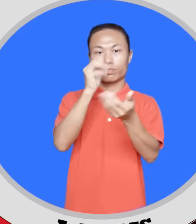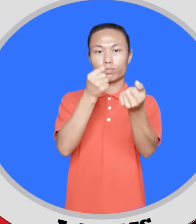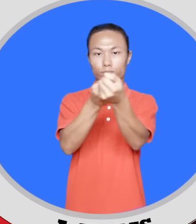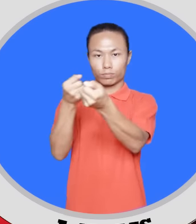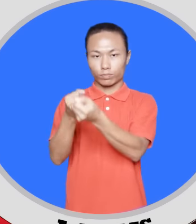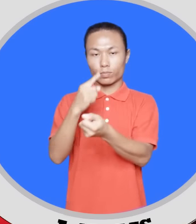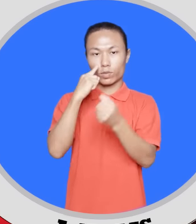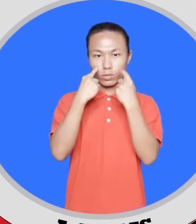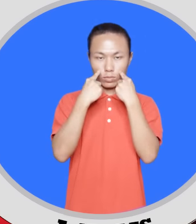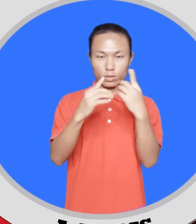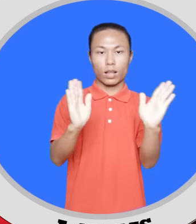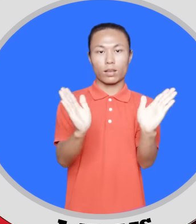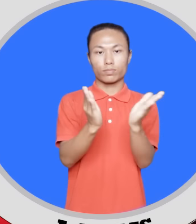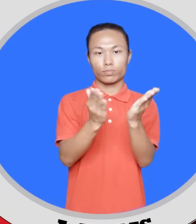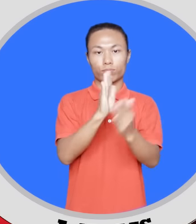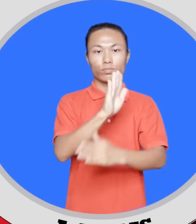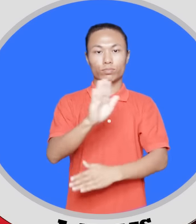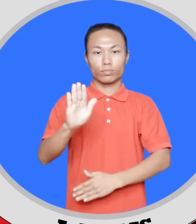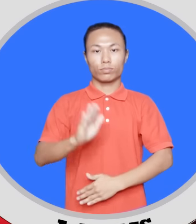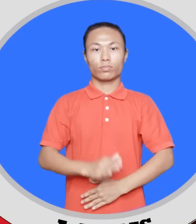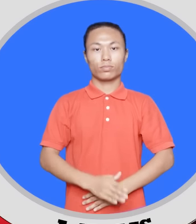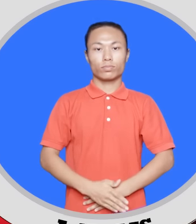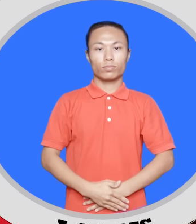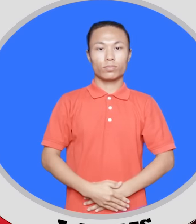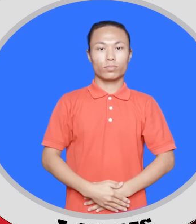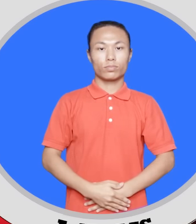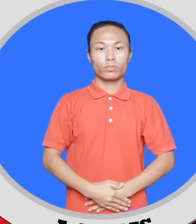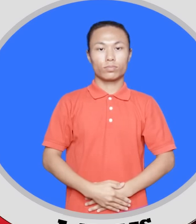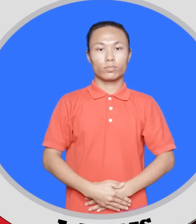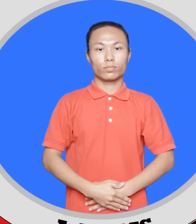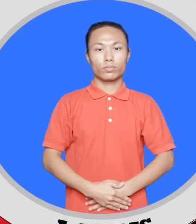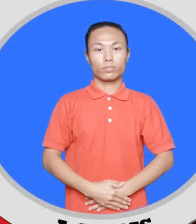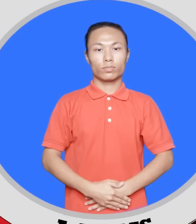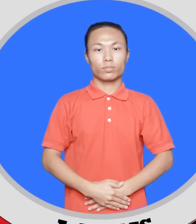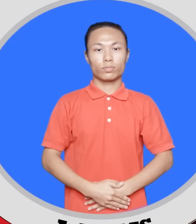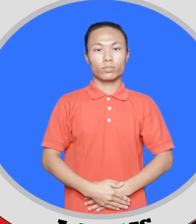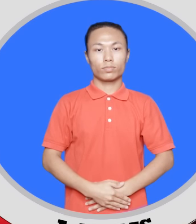လူသားချင်းစာနာတဲ့ဆက်ဆံရေးတွေပေးပြီးအသက်အာမခံချက်ကိုအပြည့်အ